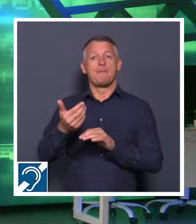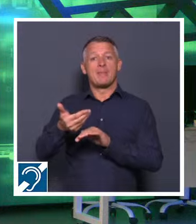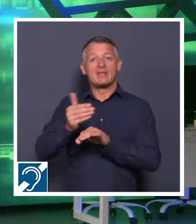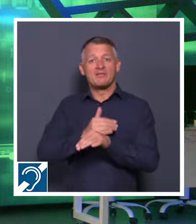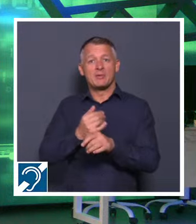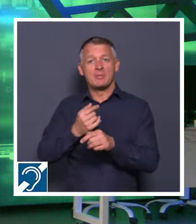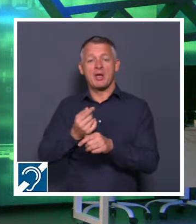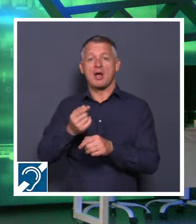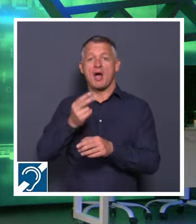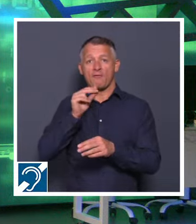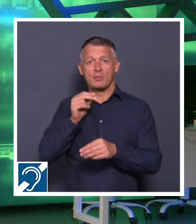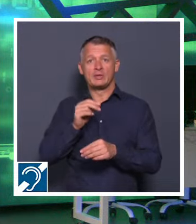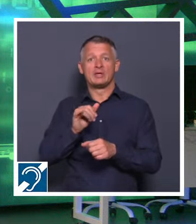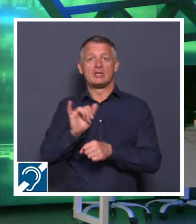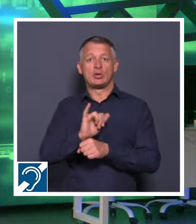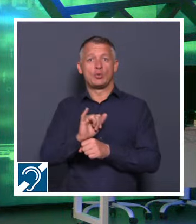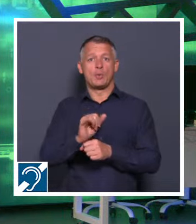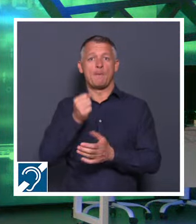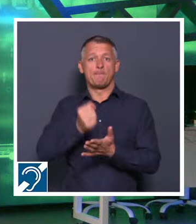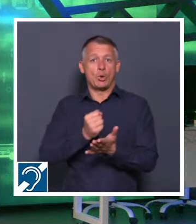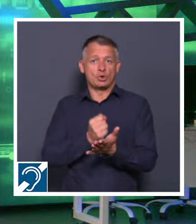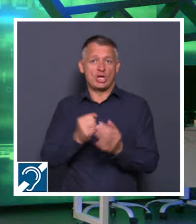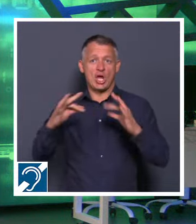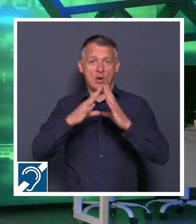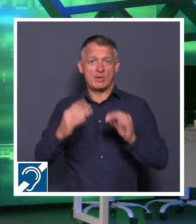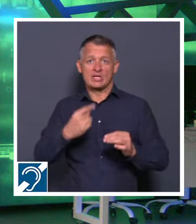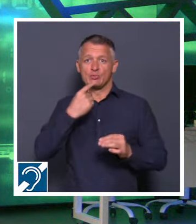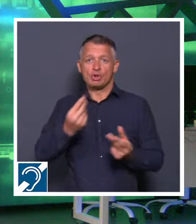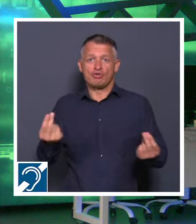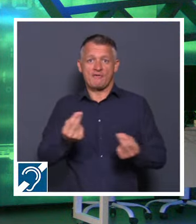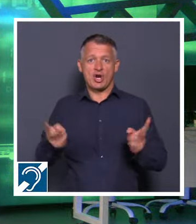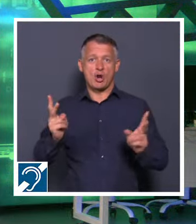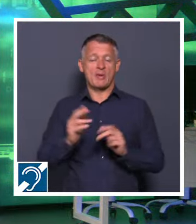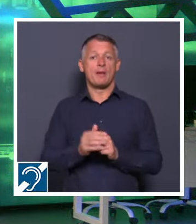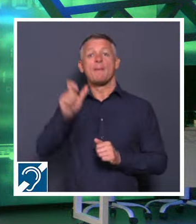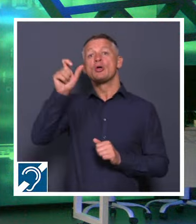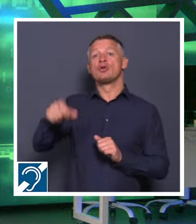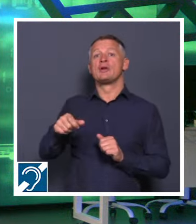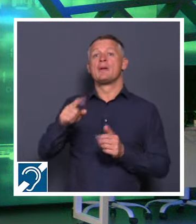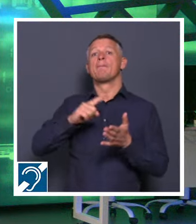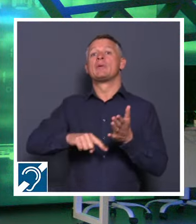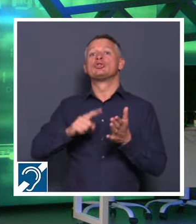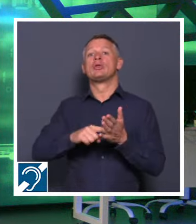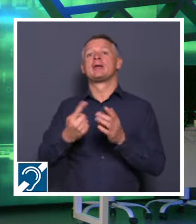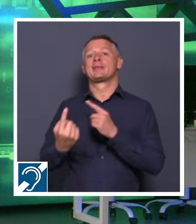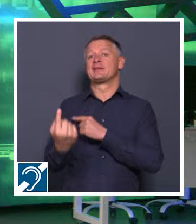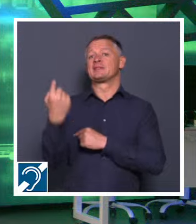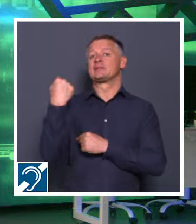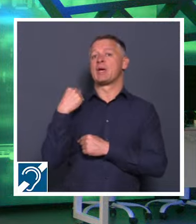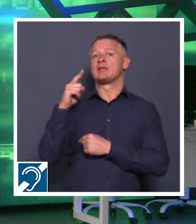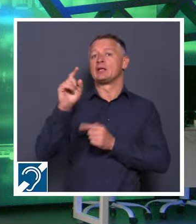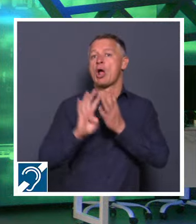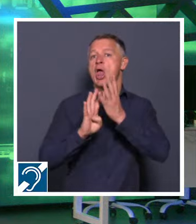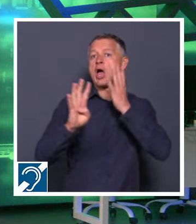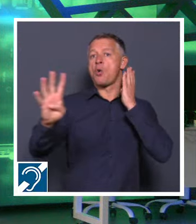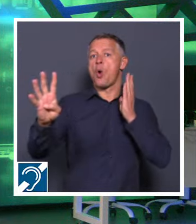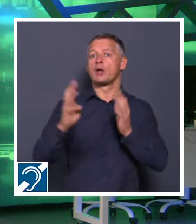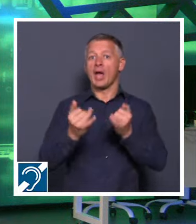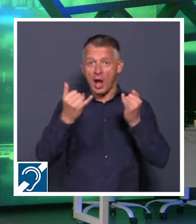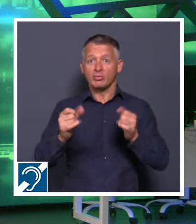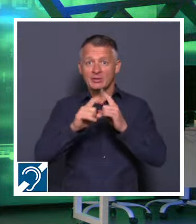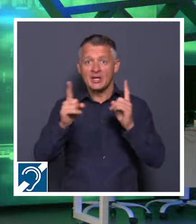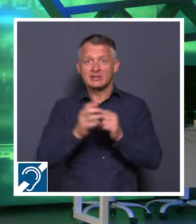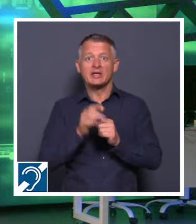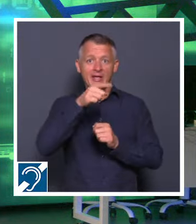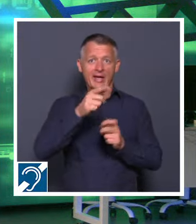care spunea că este ceva normal. Pensionarii din spatele tău, cei cu care ai discutat în această dimineață, au